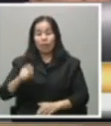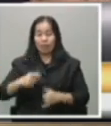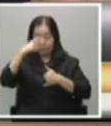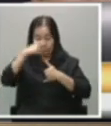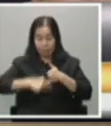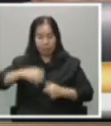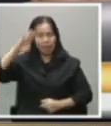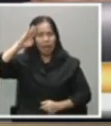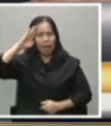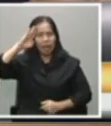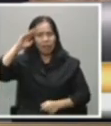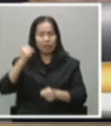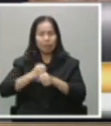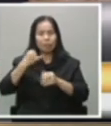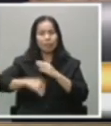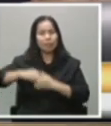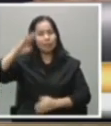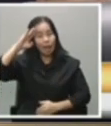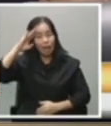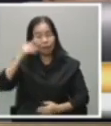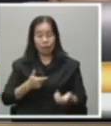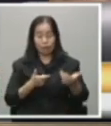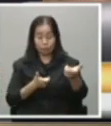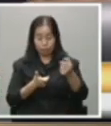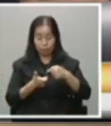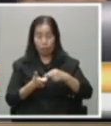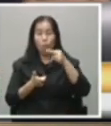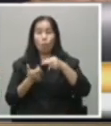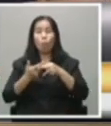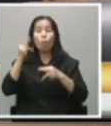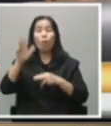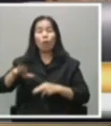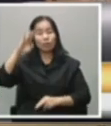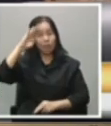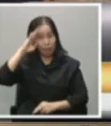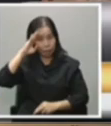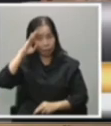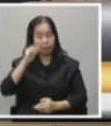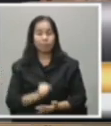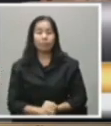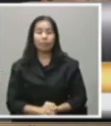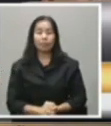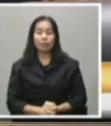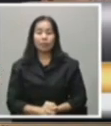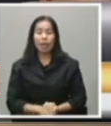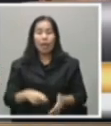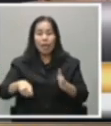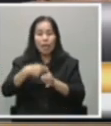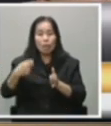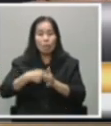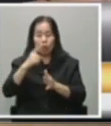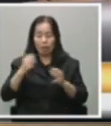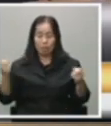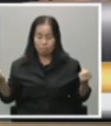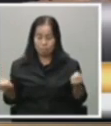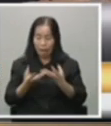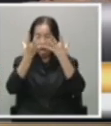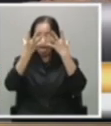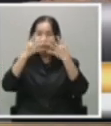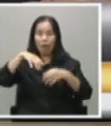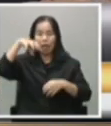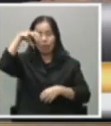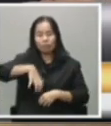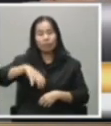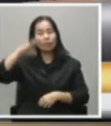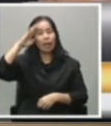องทัพอาวุธที่ใช้ก่อเหตุก็เป็นอาวุธของกองทัพมูลเหตุเกิดจากการขัดแย้งของคนในกองทั